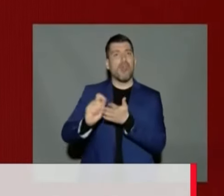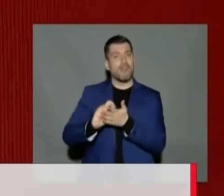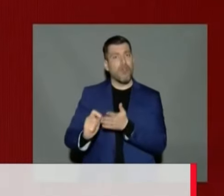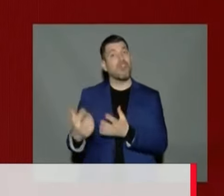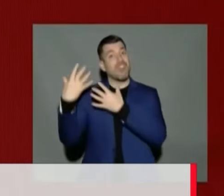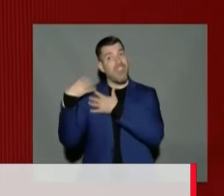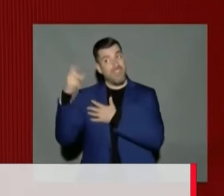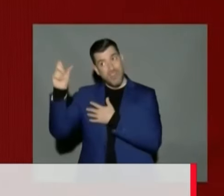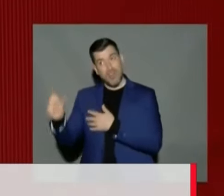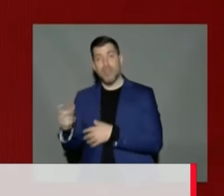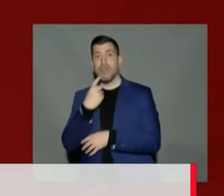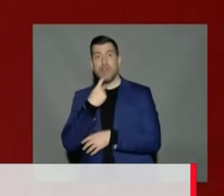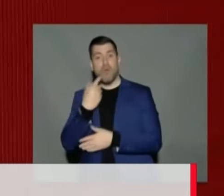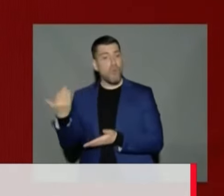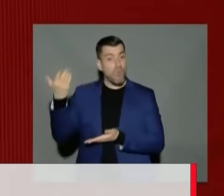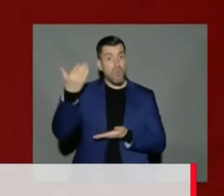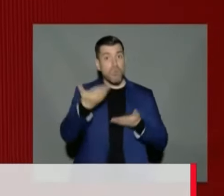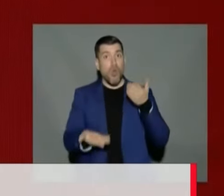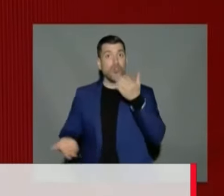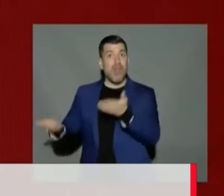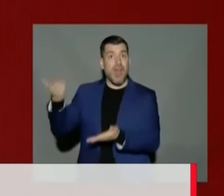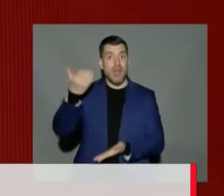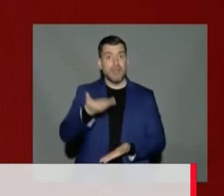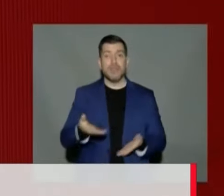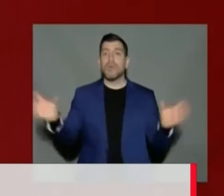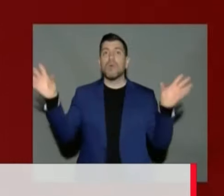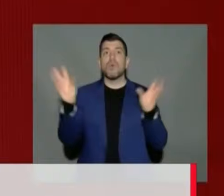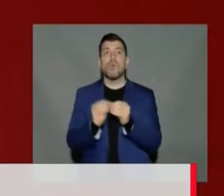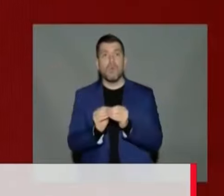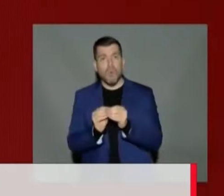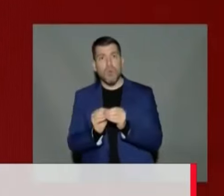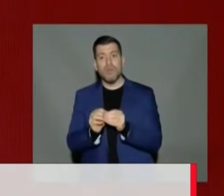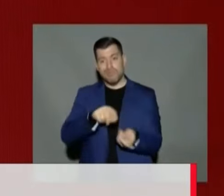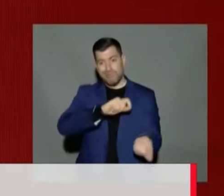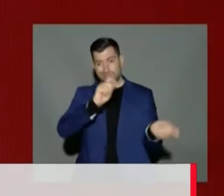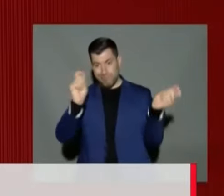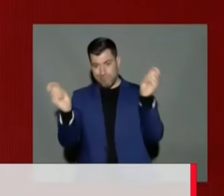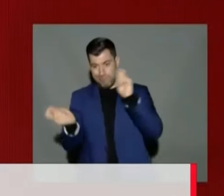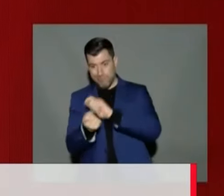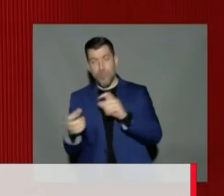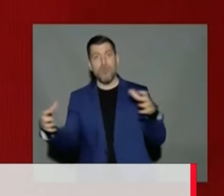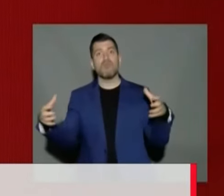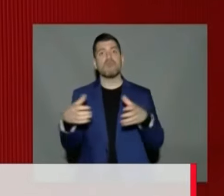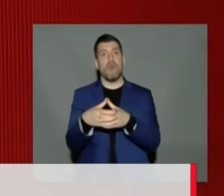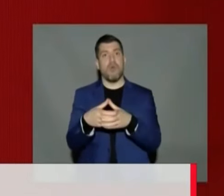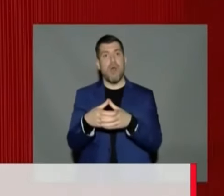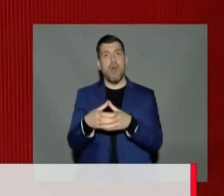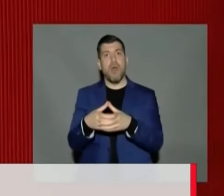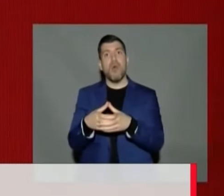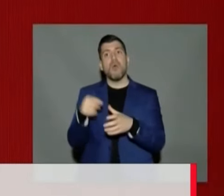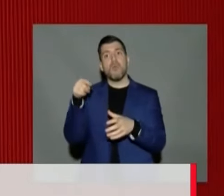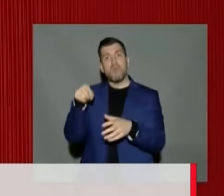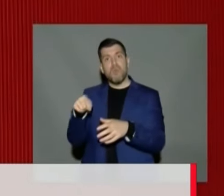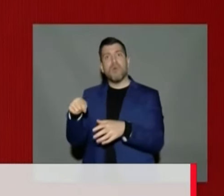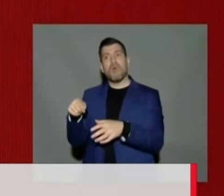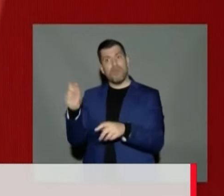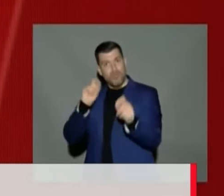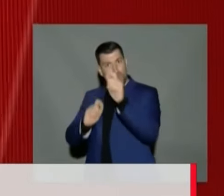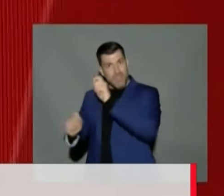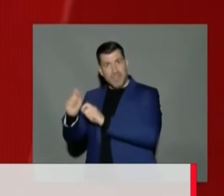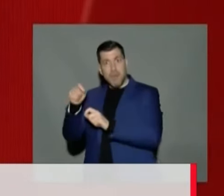Στέφανου να έρθουν προτάσεις για την ολοκλήρωση του μετασχηματισμού του κόμματος που αφήσαμε στη μέση. Να έρθει